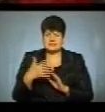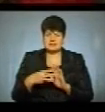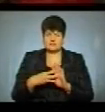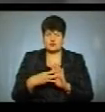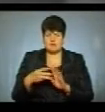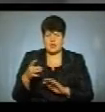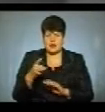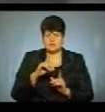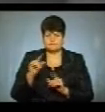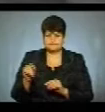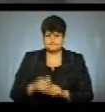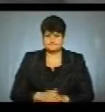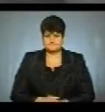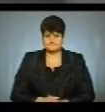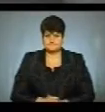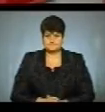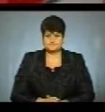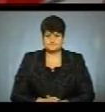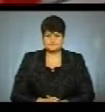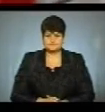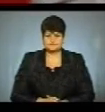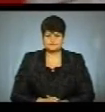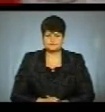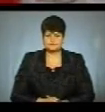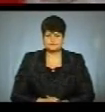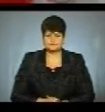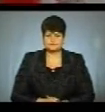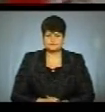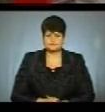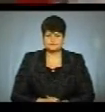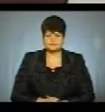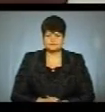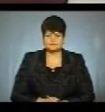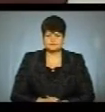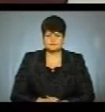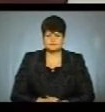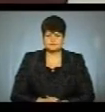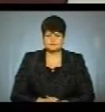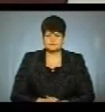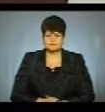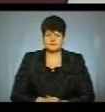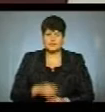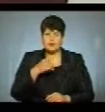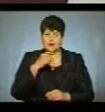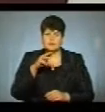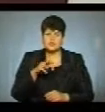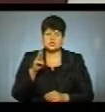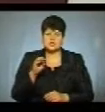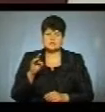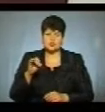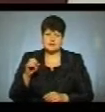раз. Марія Котенко, Марта Журавель. Новини на Суспільному. Тернопіль. За